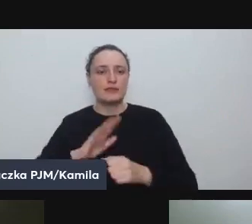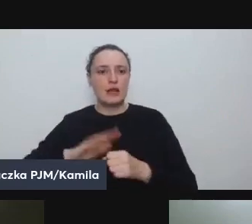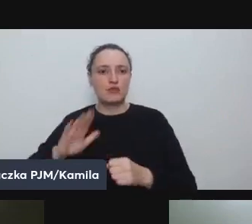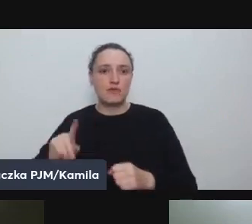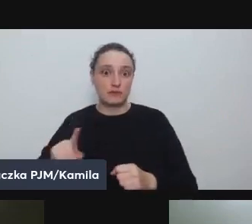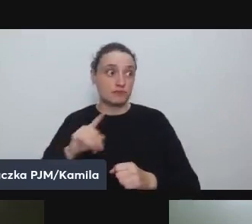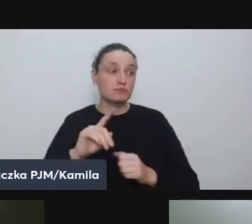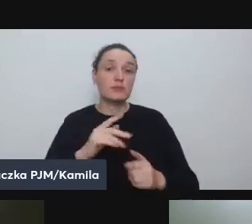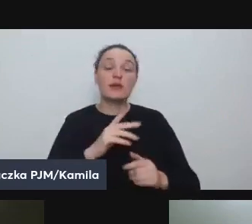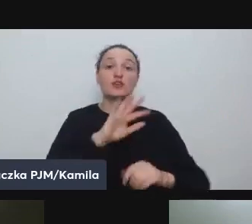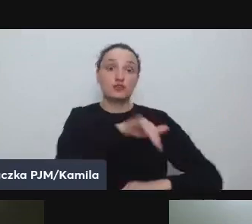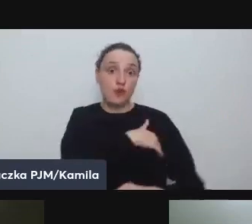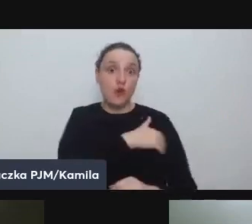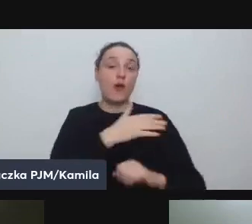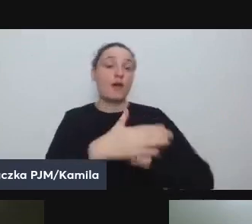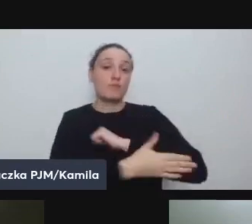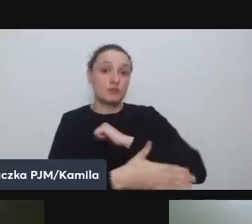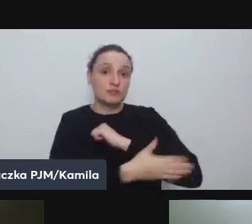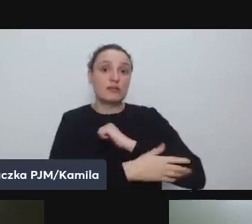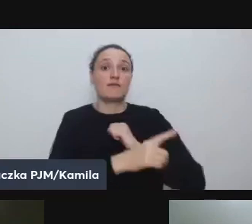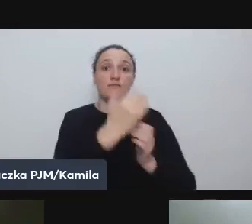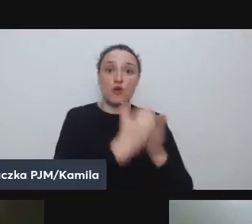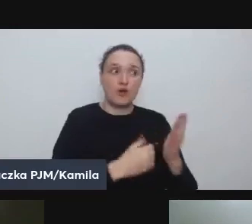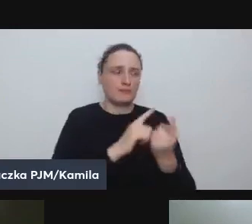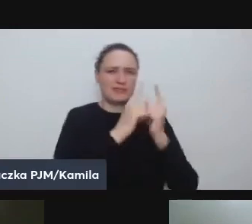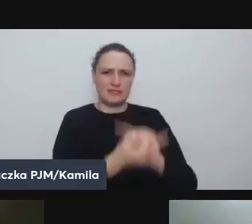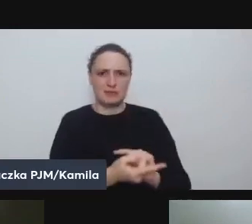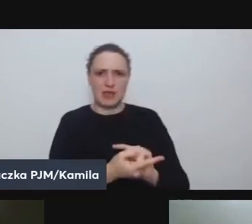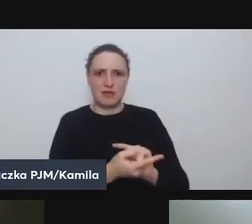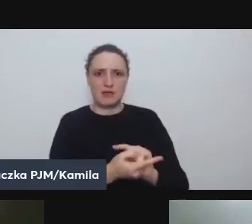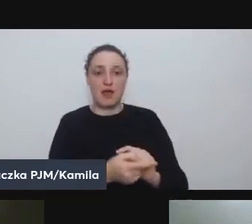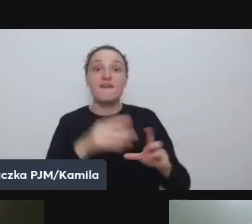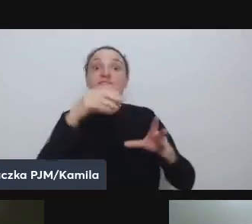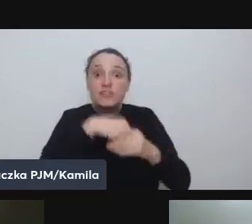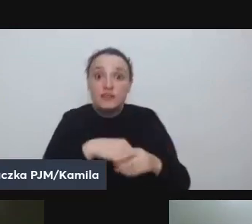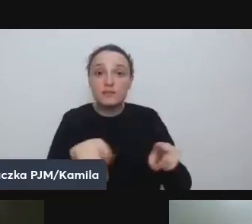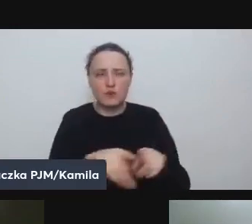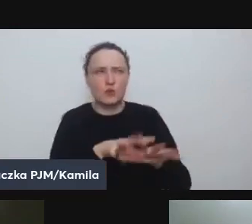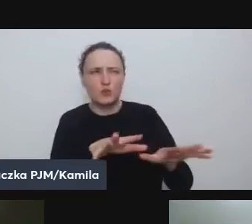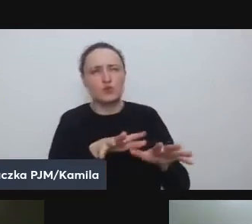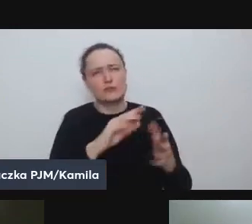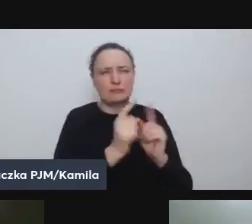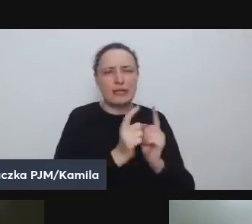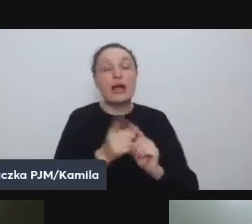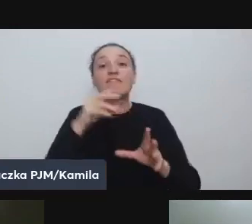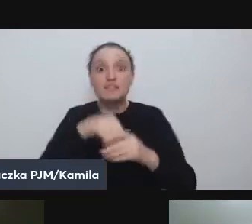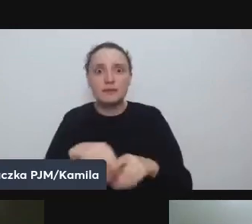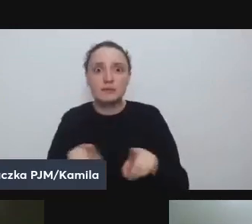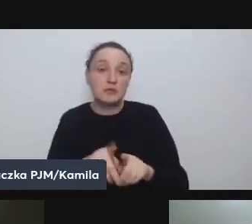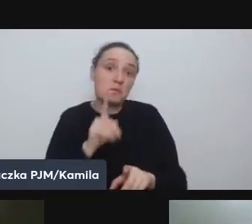podstawie programowej, bo tych zmian dosyć sporo przyszło i jedną z nich ma być